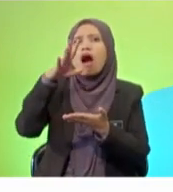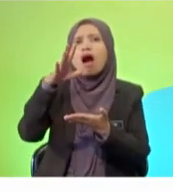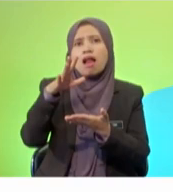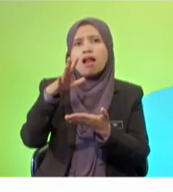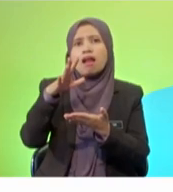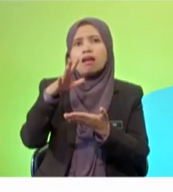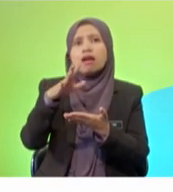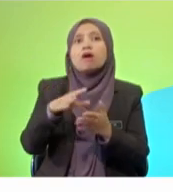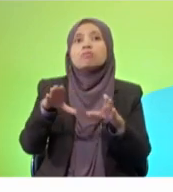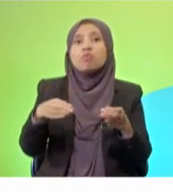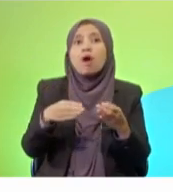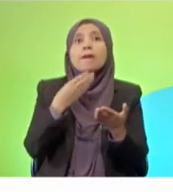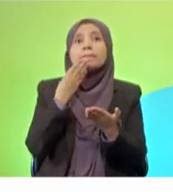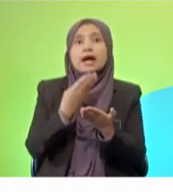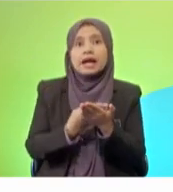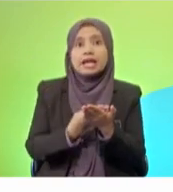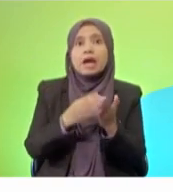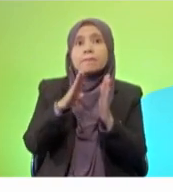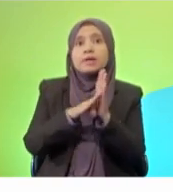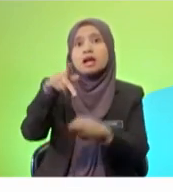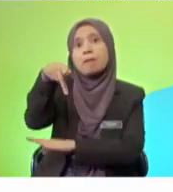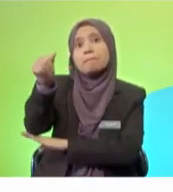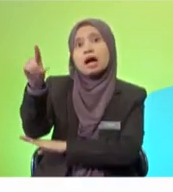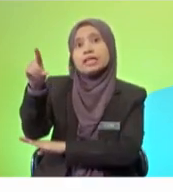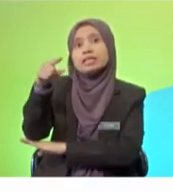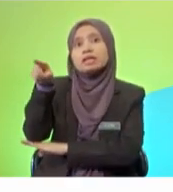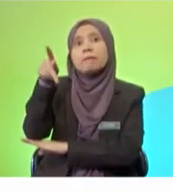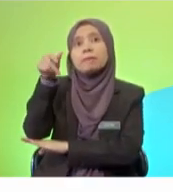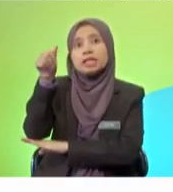berpadu pada buat jahat jangan